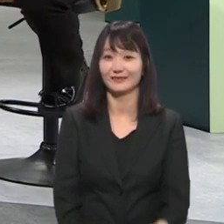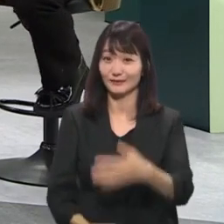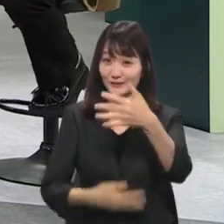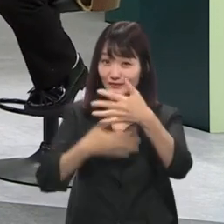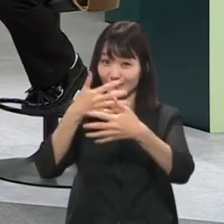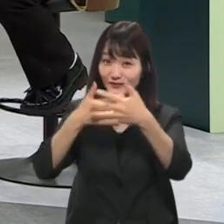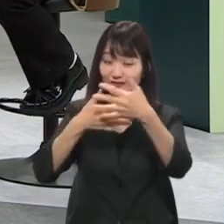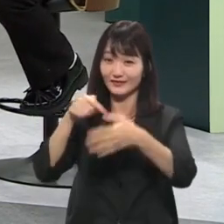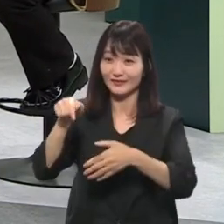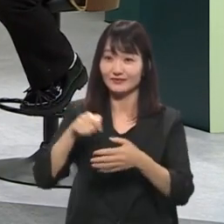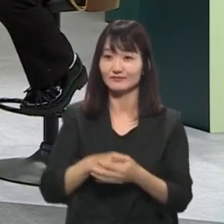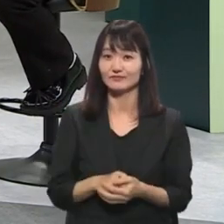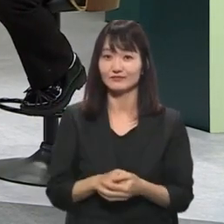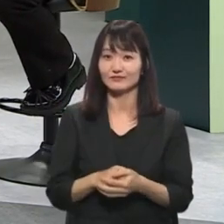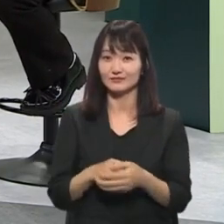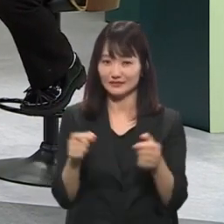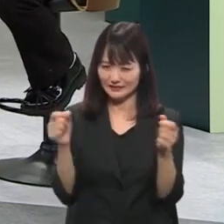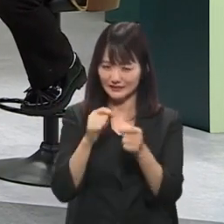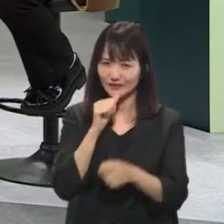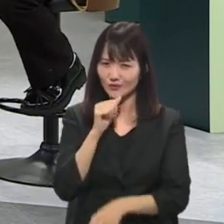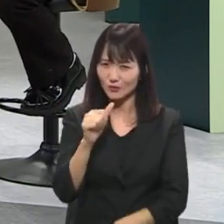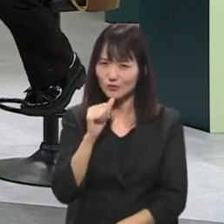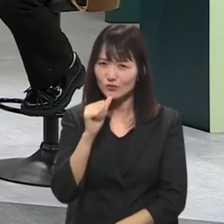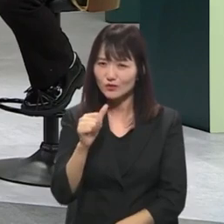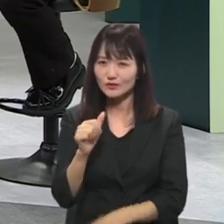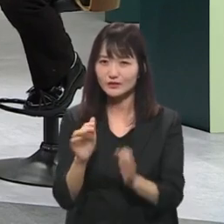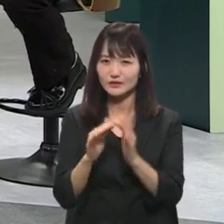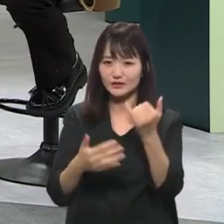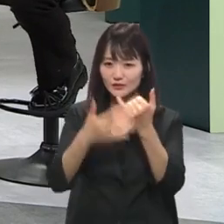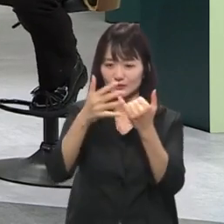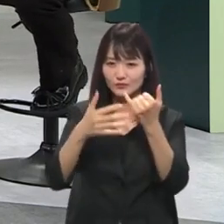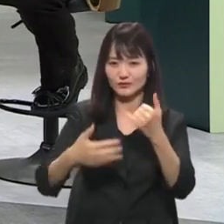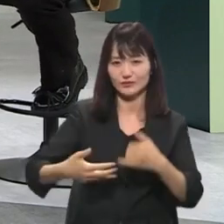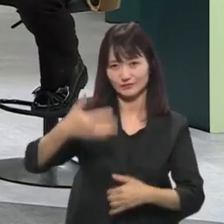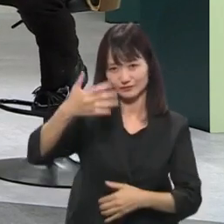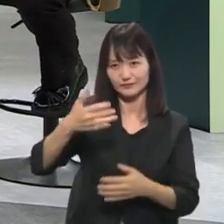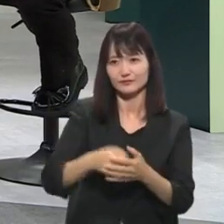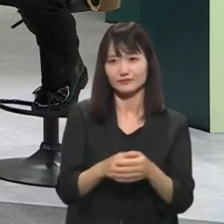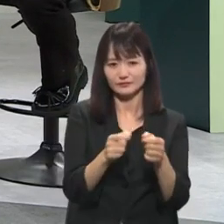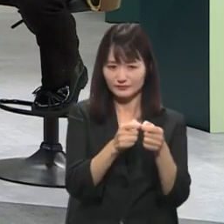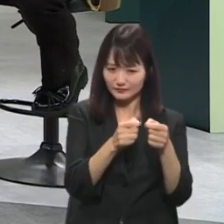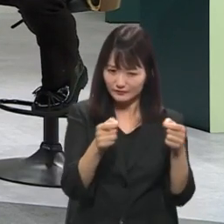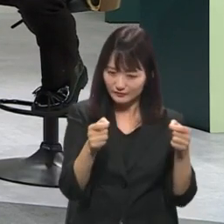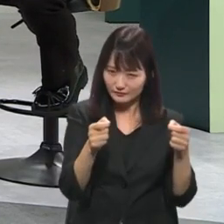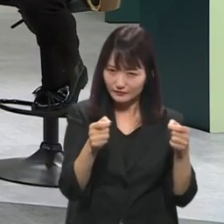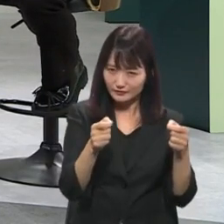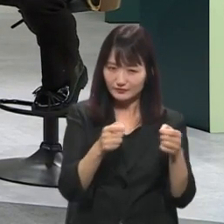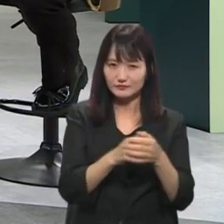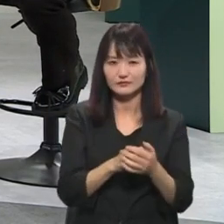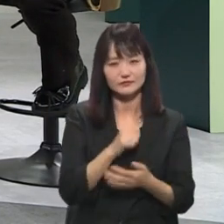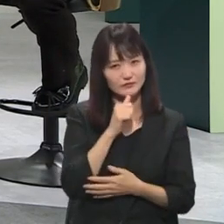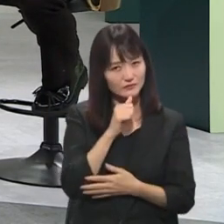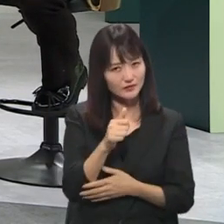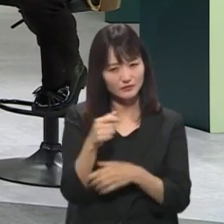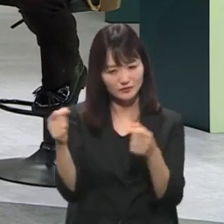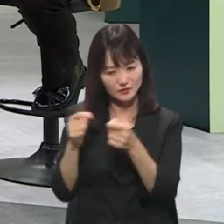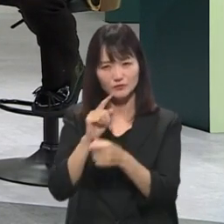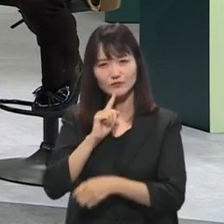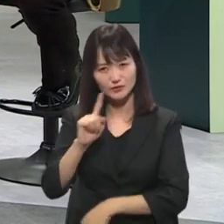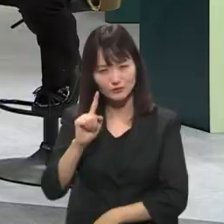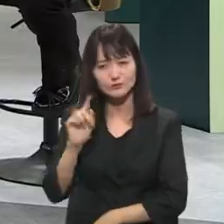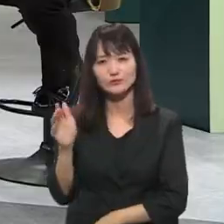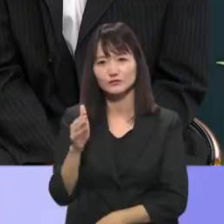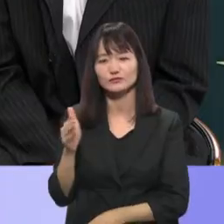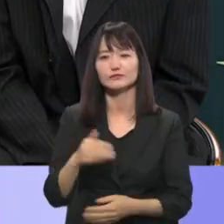영상들이 단위로 유튜브에서 길면 5분 1분짜리도 있고 근데 이런 영상을